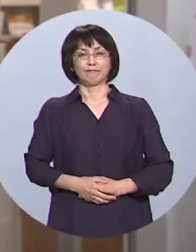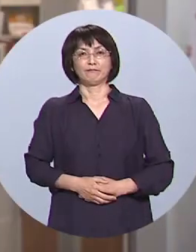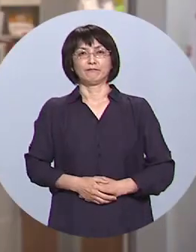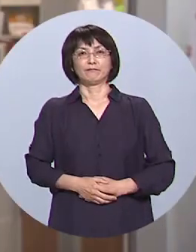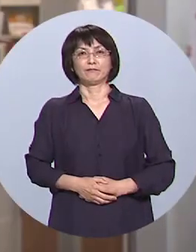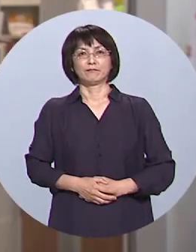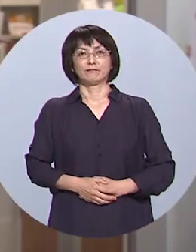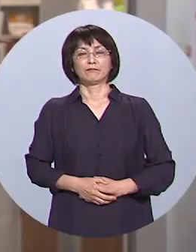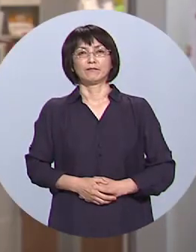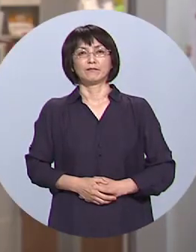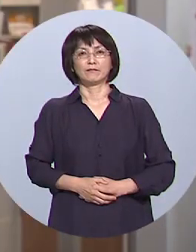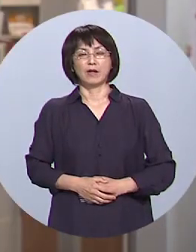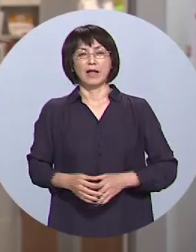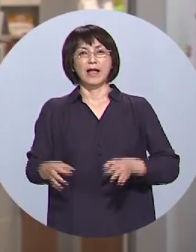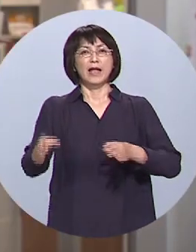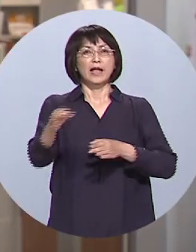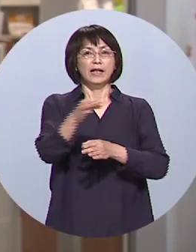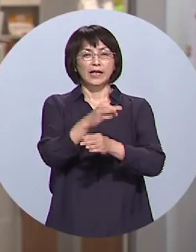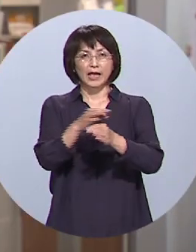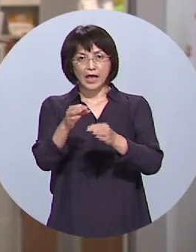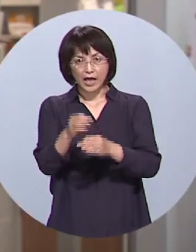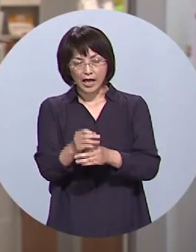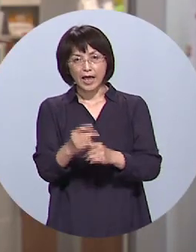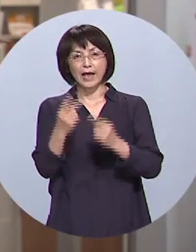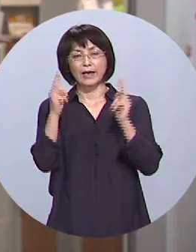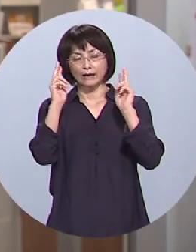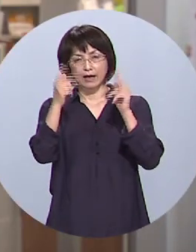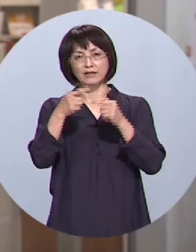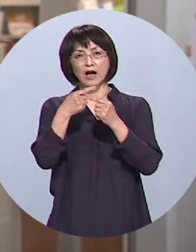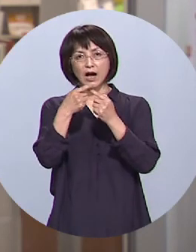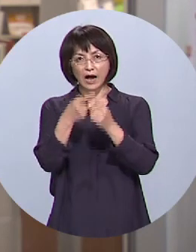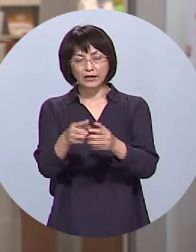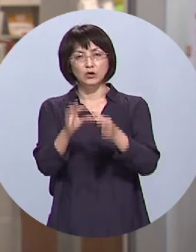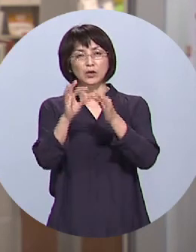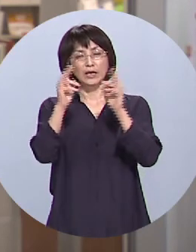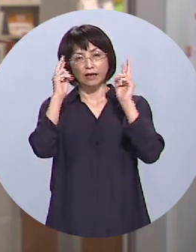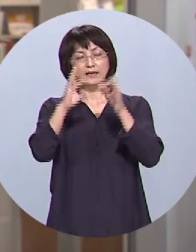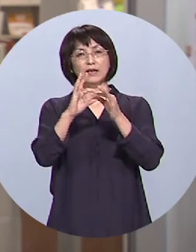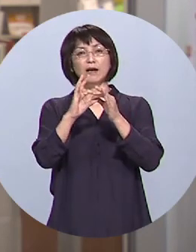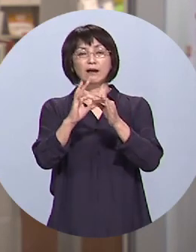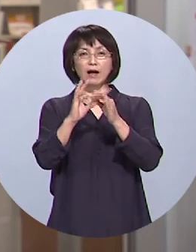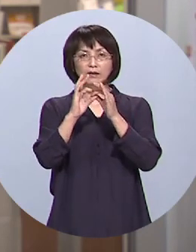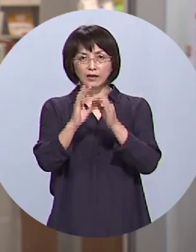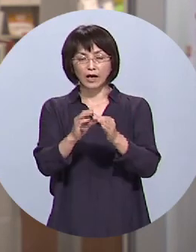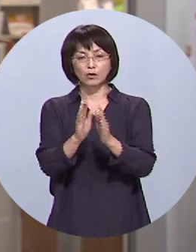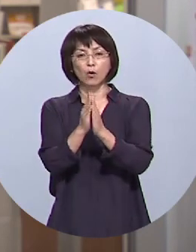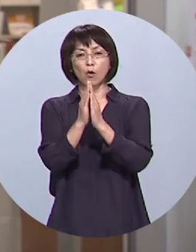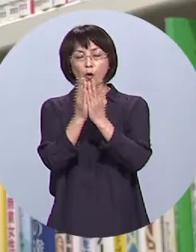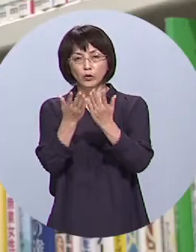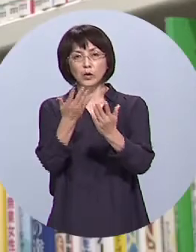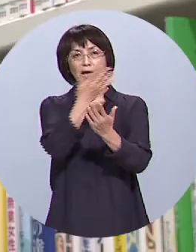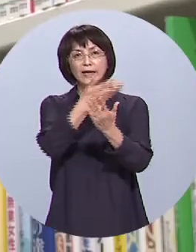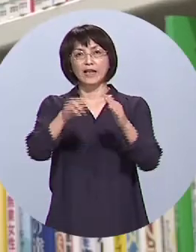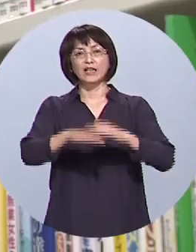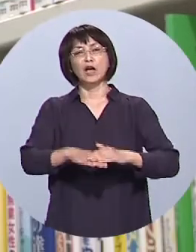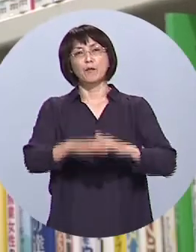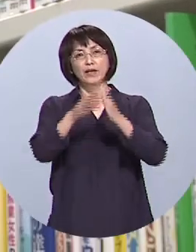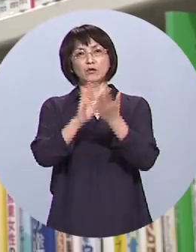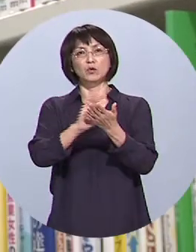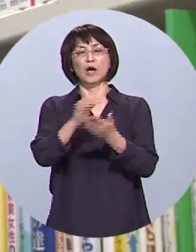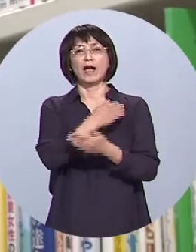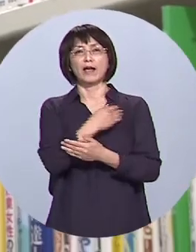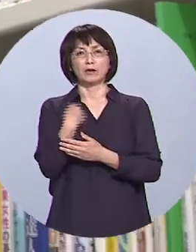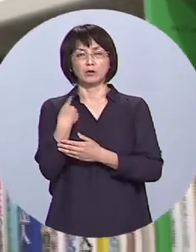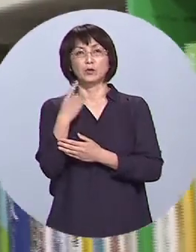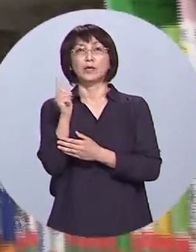ビジネス支援室では経営や就職、会社などの関連図書やデータベースが利用できます。例えば事